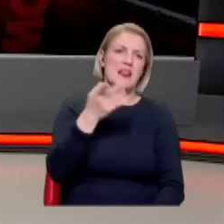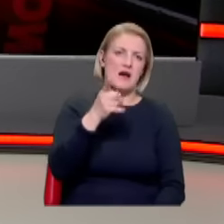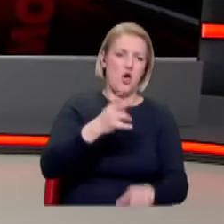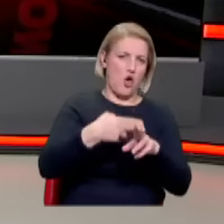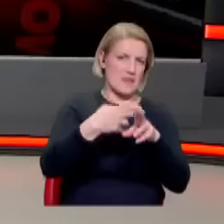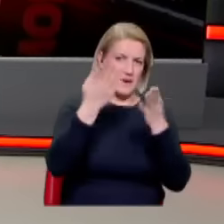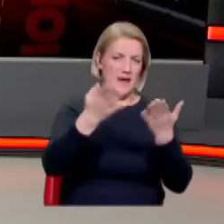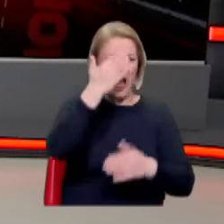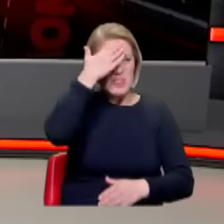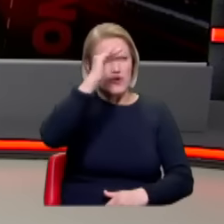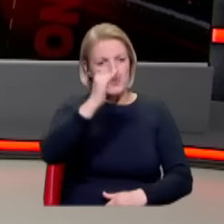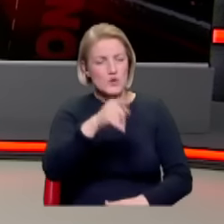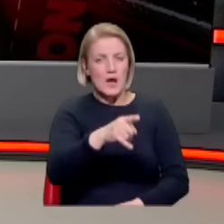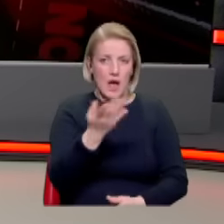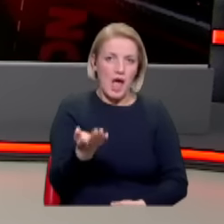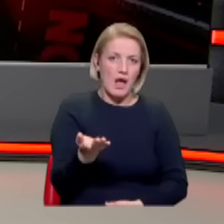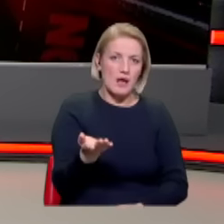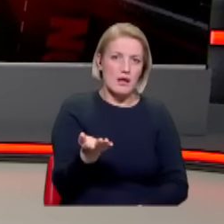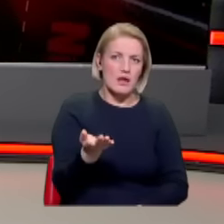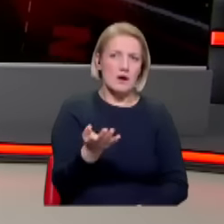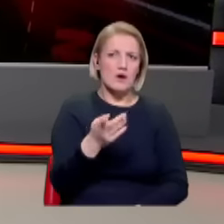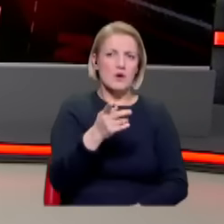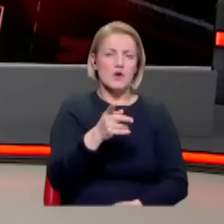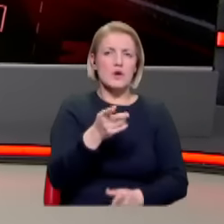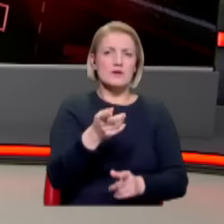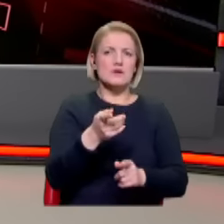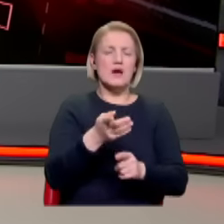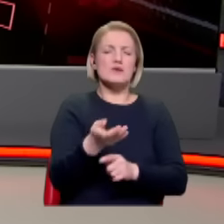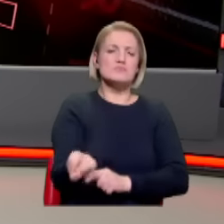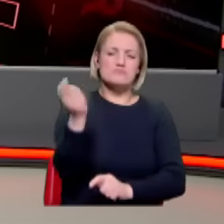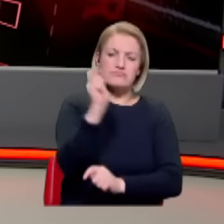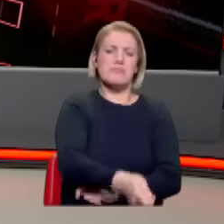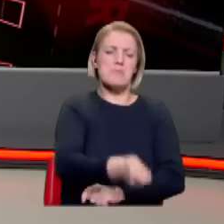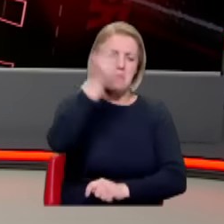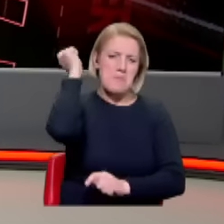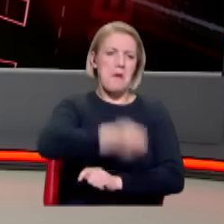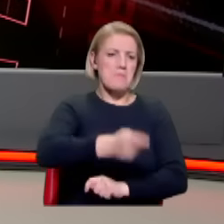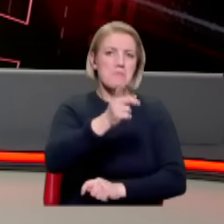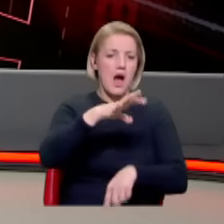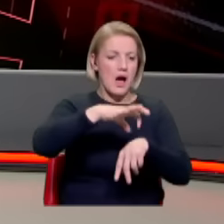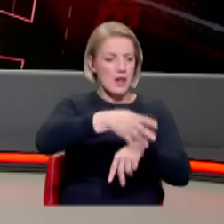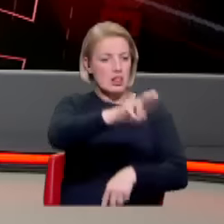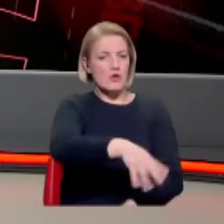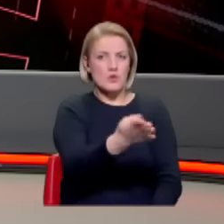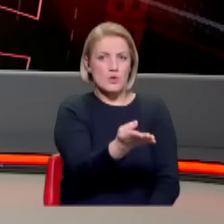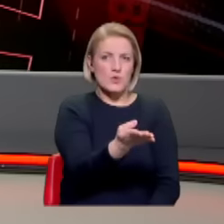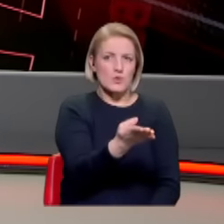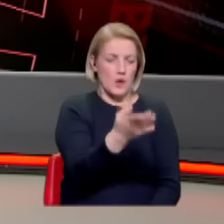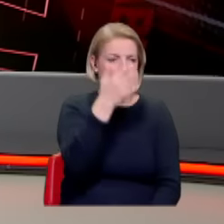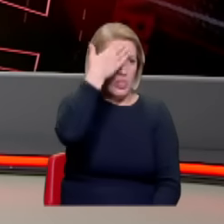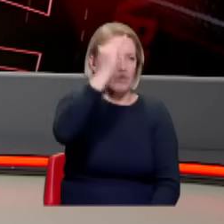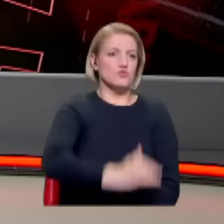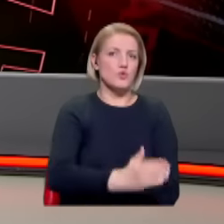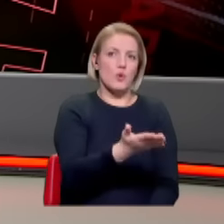Ateşi düşürecekler ya. Vuruyorlar kürekle hastanın kafasına. Hasta ölüyor. Doğallıkla ateşi de